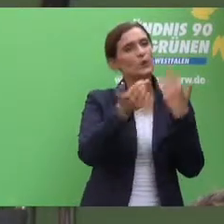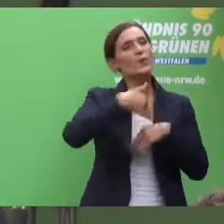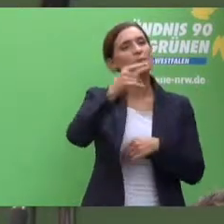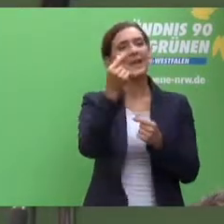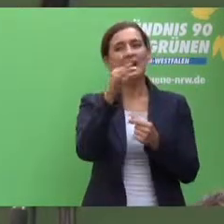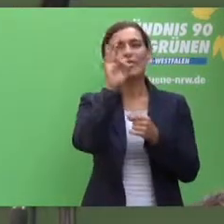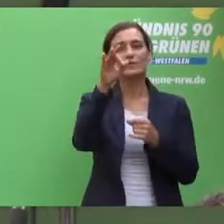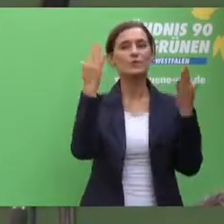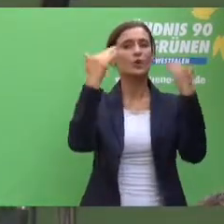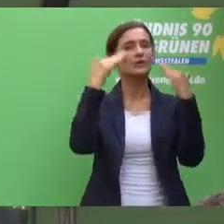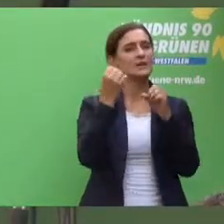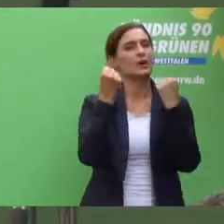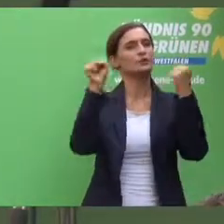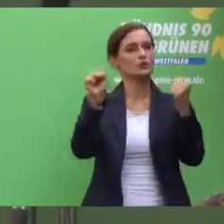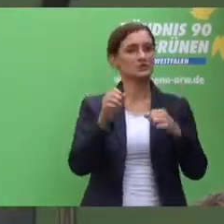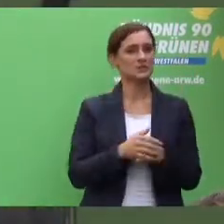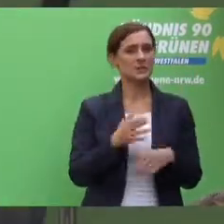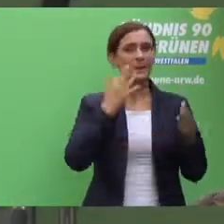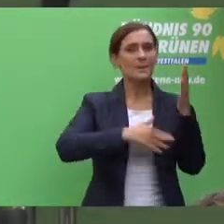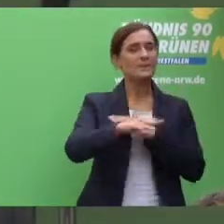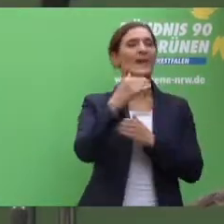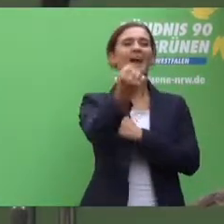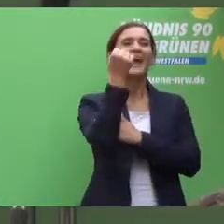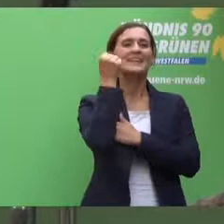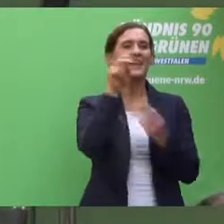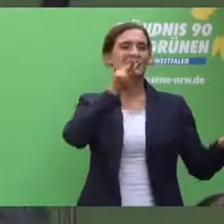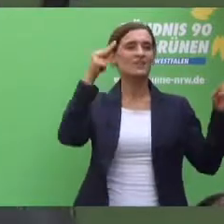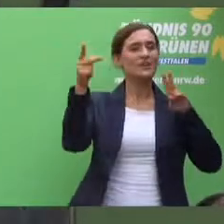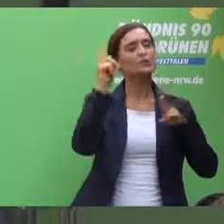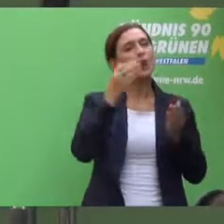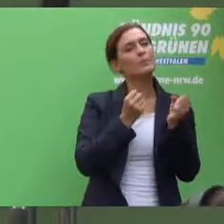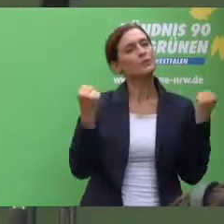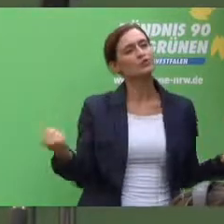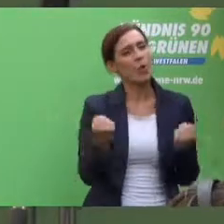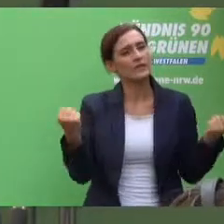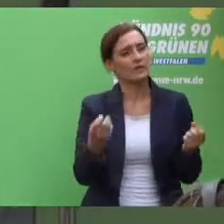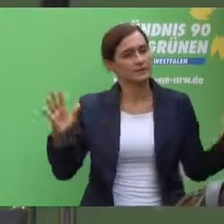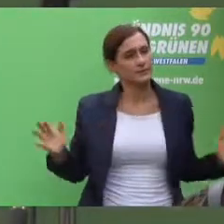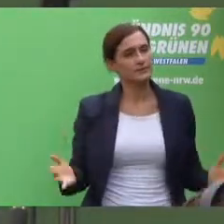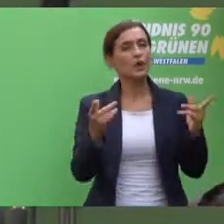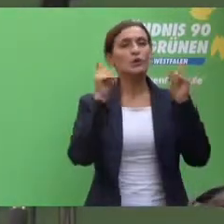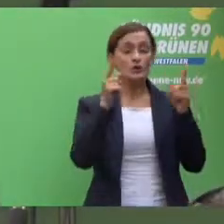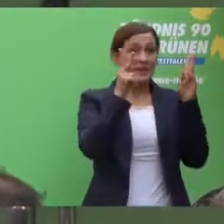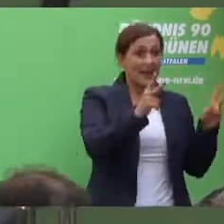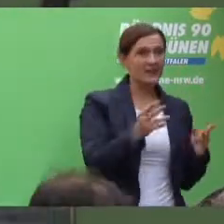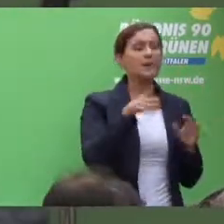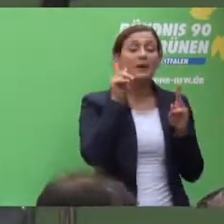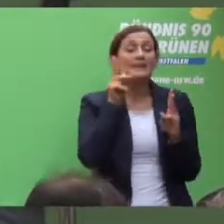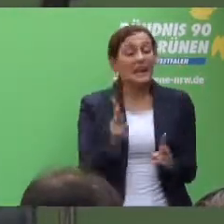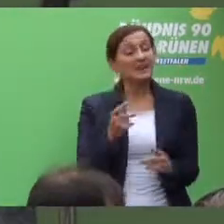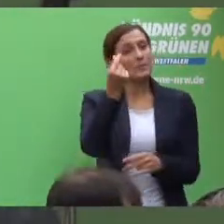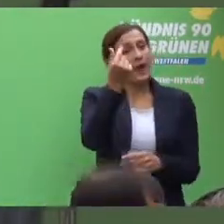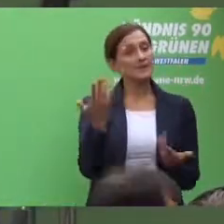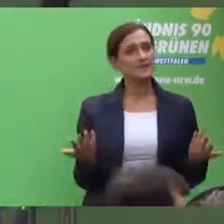gibt. Wir streiten dafür, dass die Energiewende beschleunigt fortgesetzt wird zu fairen Preisen. Wir streiten dafür, dass